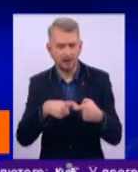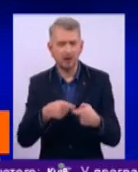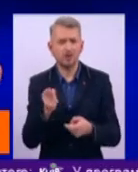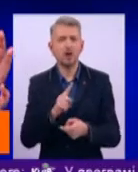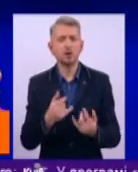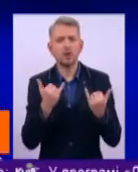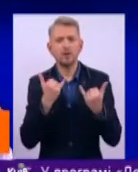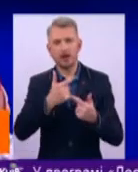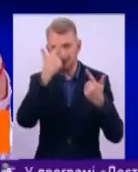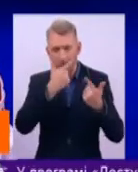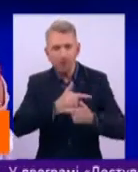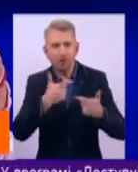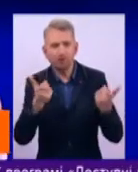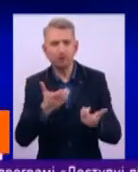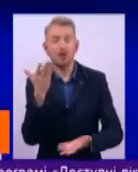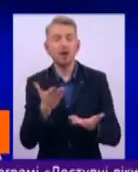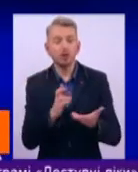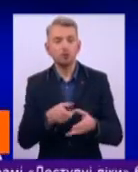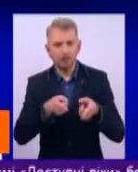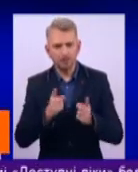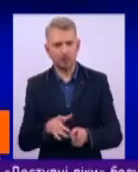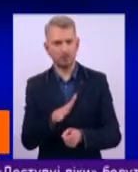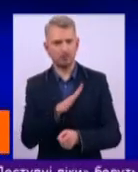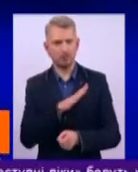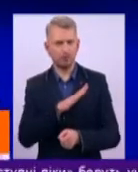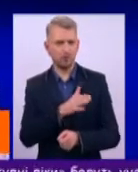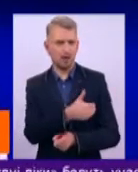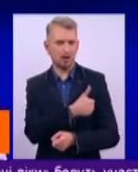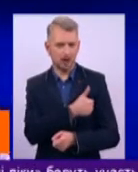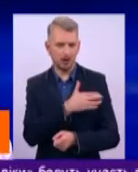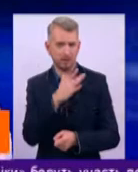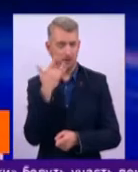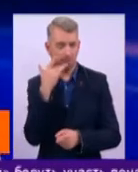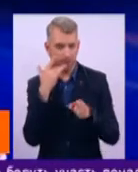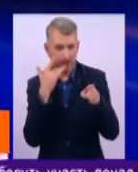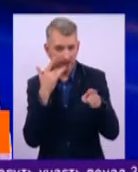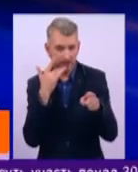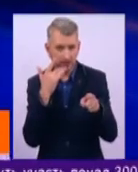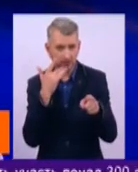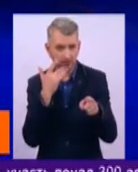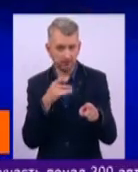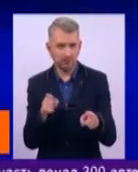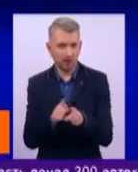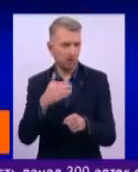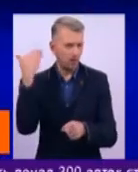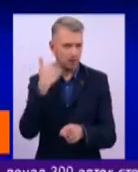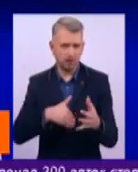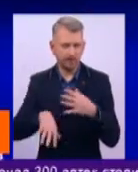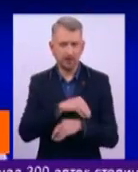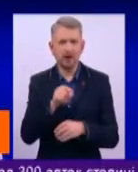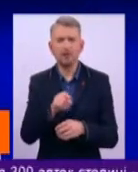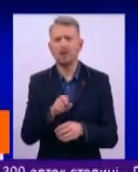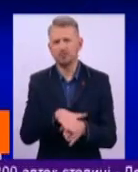що зараз оприлюднено, якщо б насправді було бажання в Сполучених Штатів різати, скажімо так, по-живому, вони б